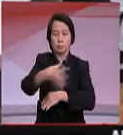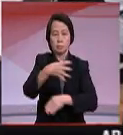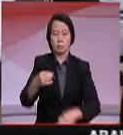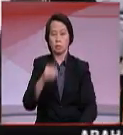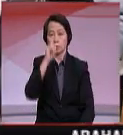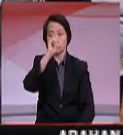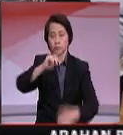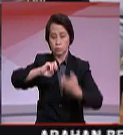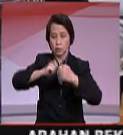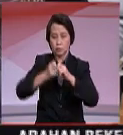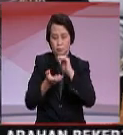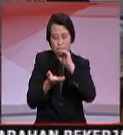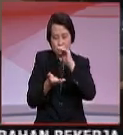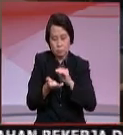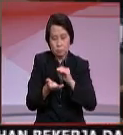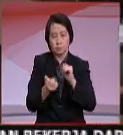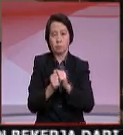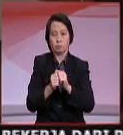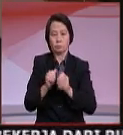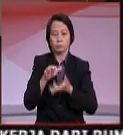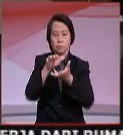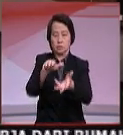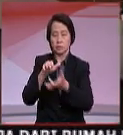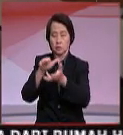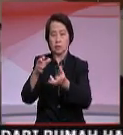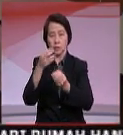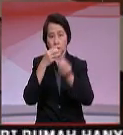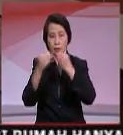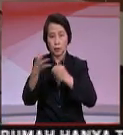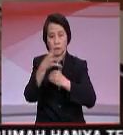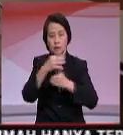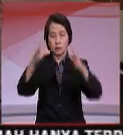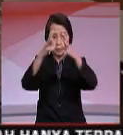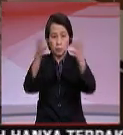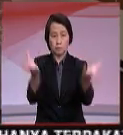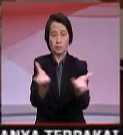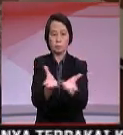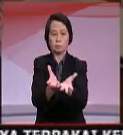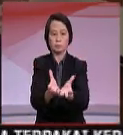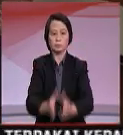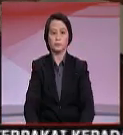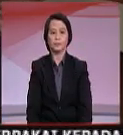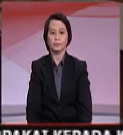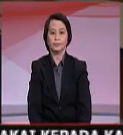memastikan gangguan minimum terhadap rantaian bekalan serantau dan global.